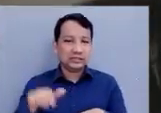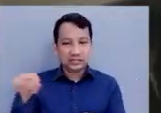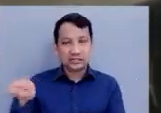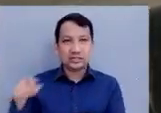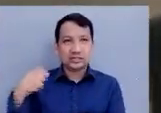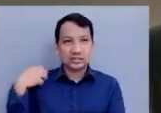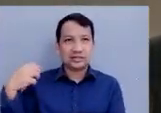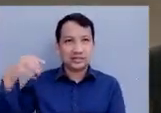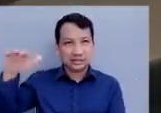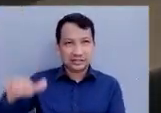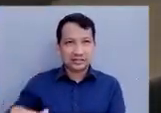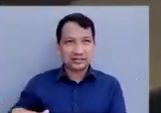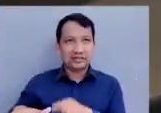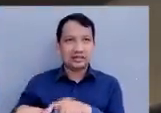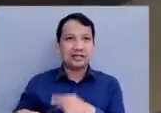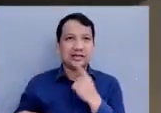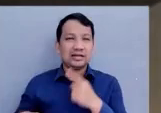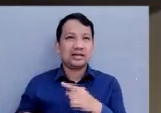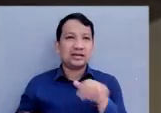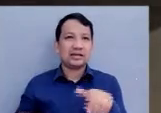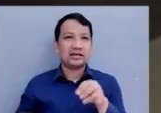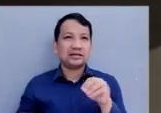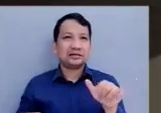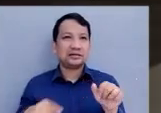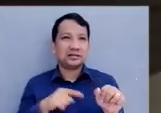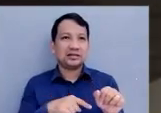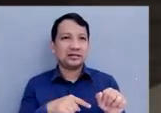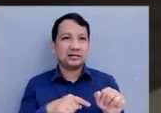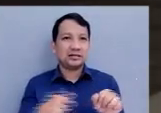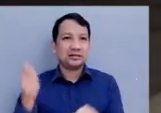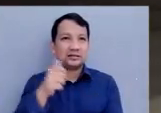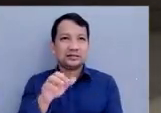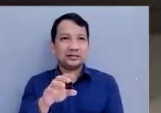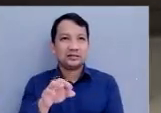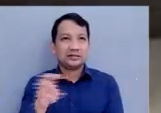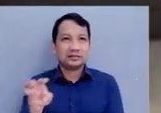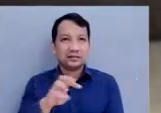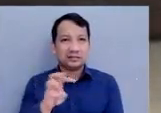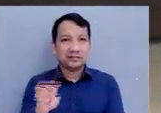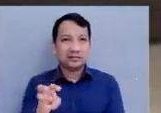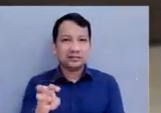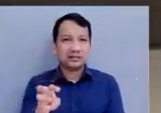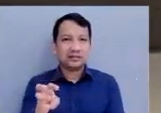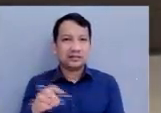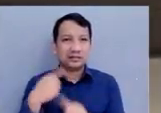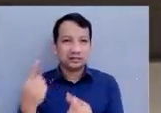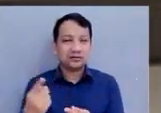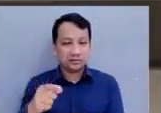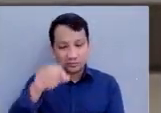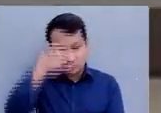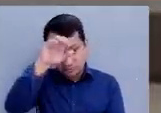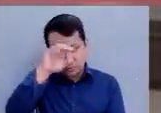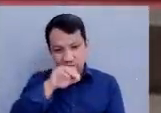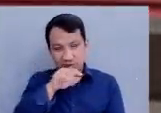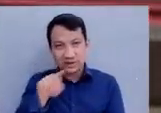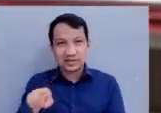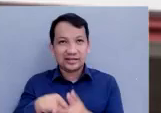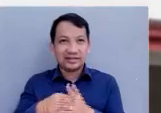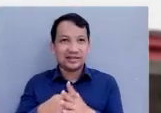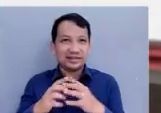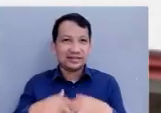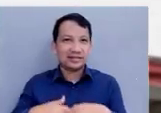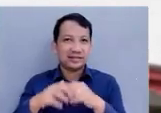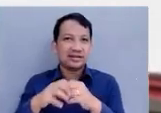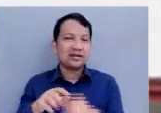yung boss ko Oo nga ito si James Syempre 1966 pa yung restaurant inyo Ano yan si lolo mo ba lola mo ang nagsimula nito